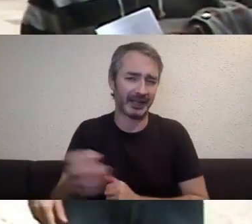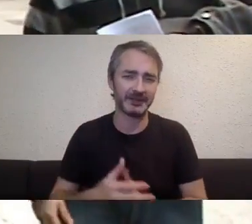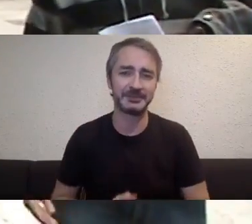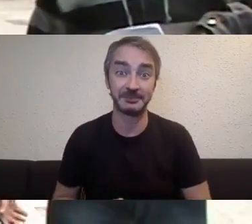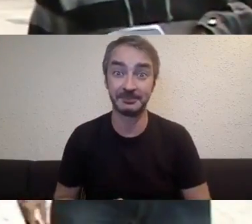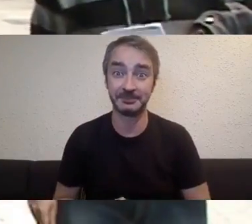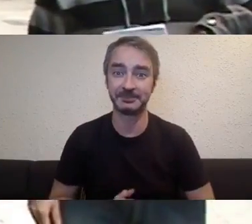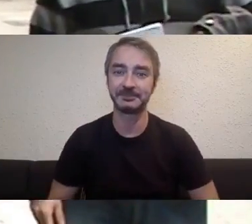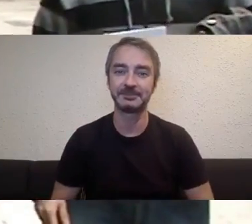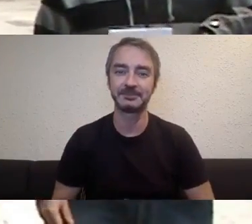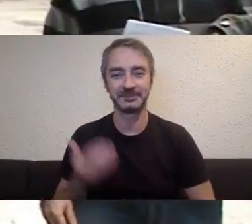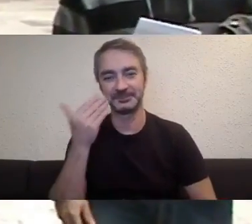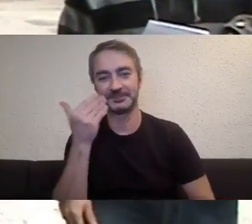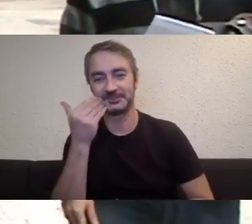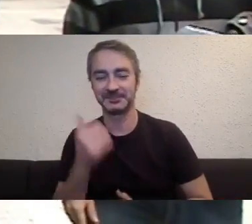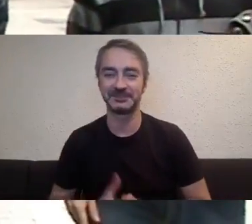de Otília. Discípulos de Otília.